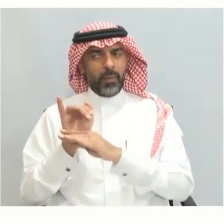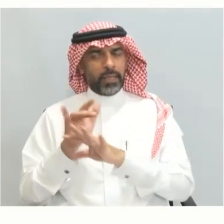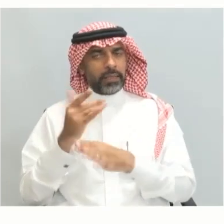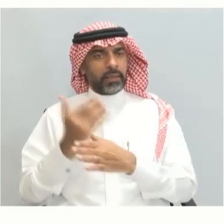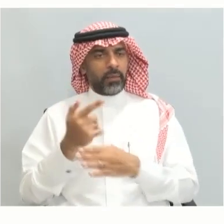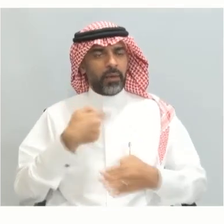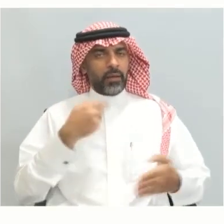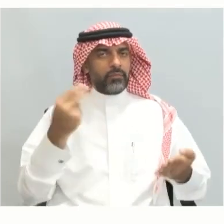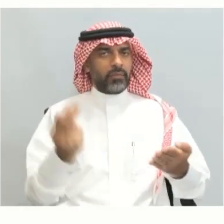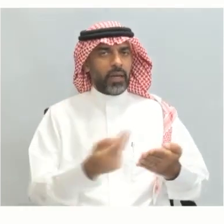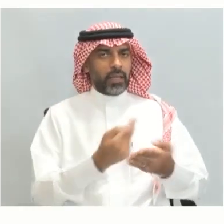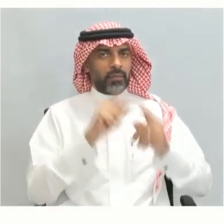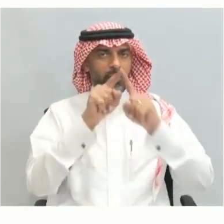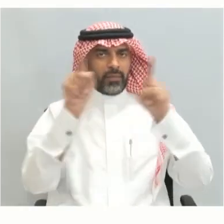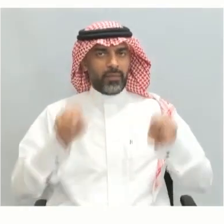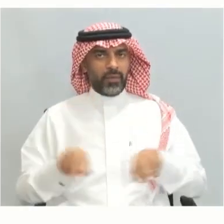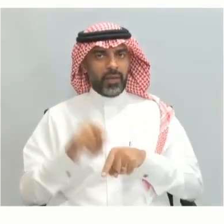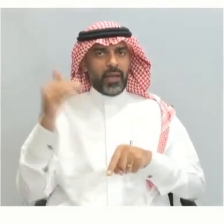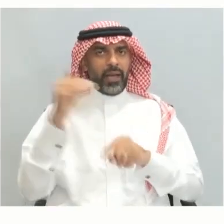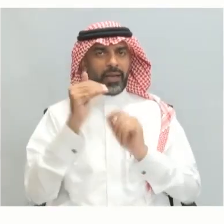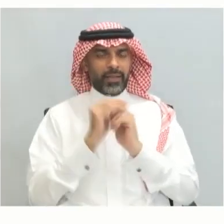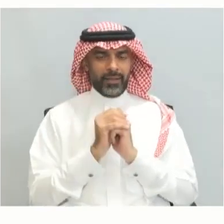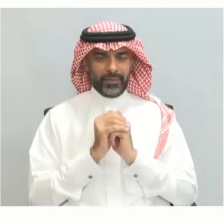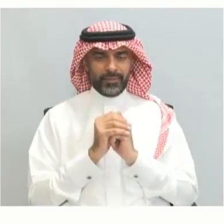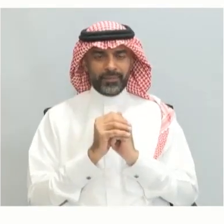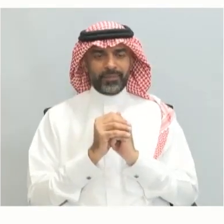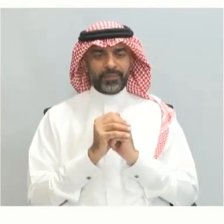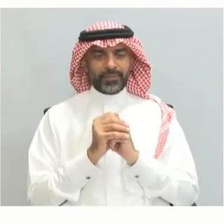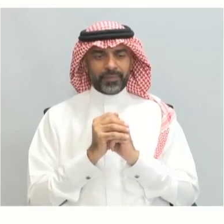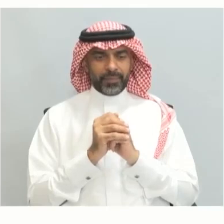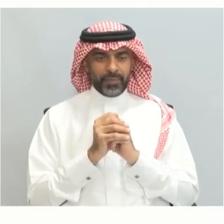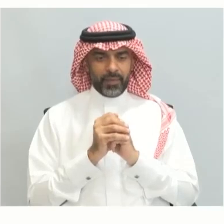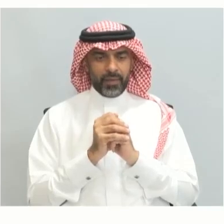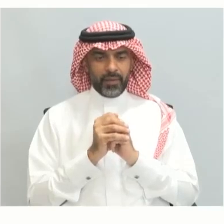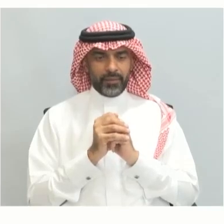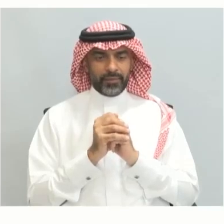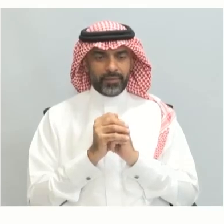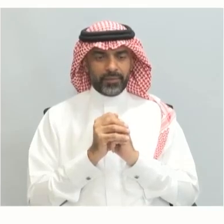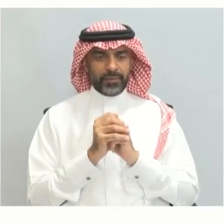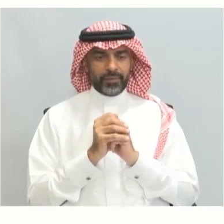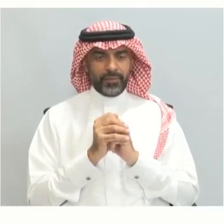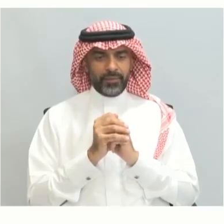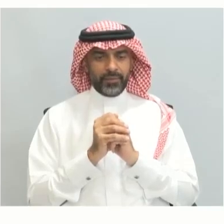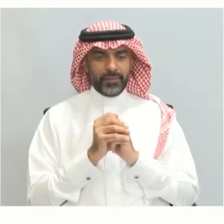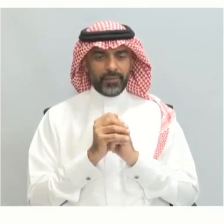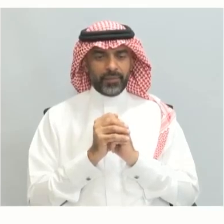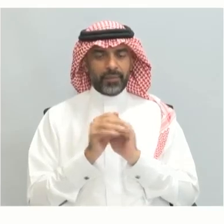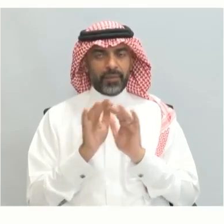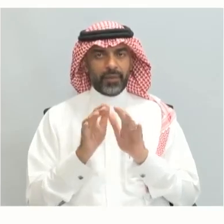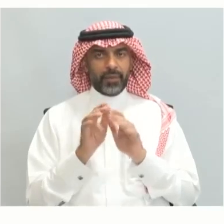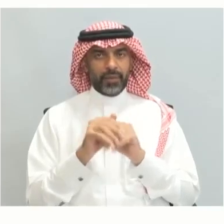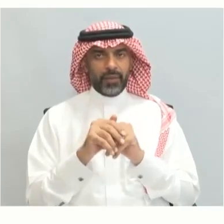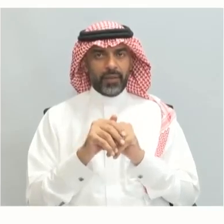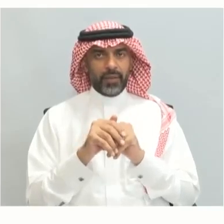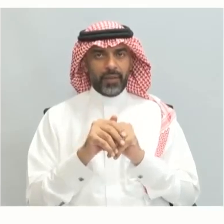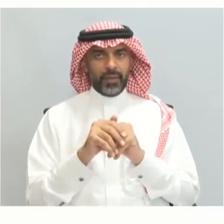الخريطه اذا هذا هو او من هنا تاتي اهميه الخريطه هي اسم